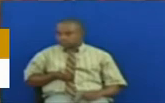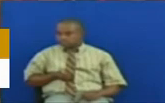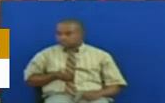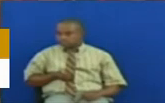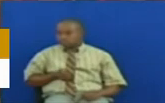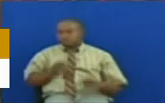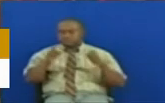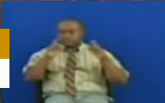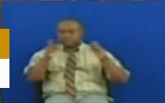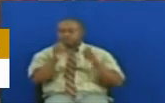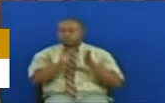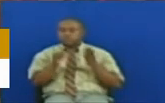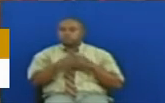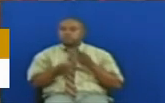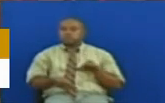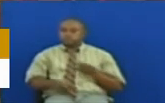Kifungu gani?